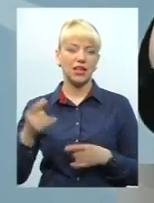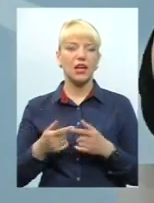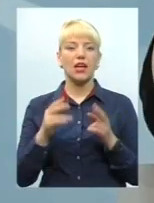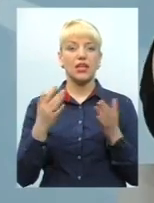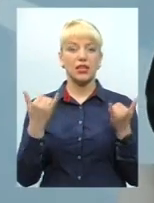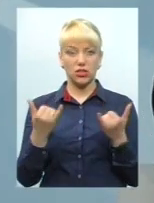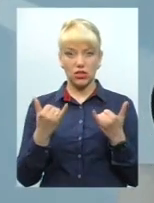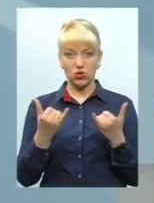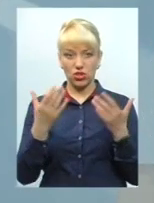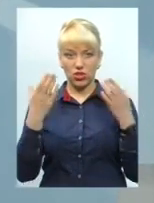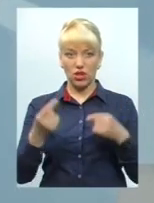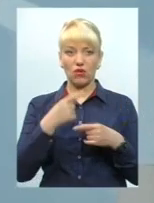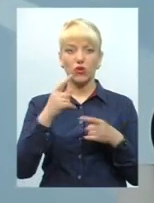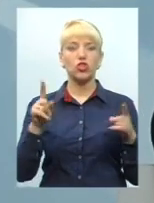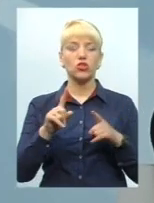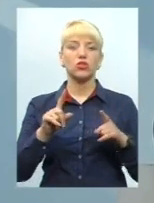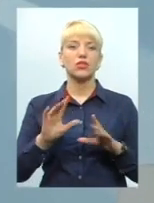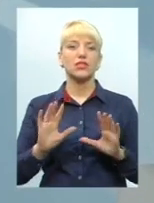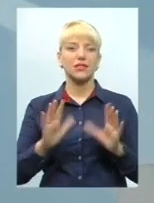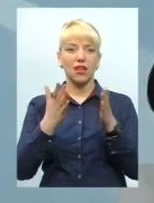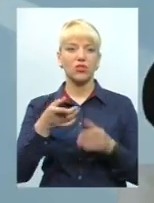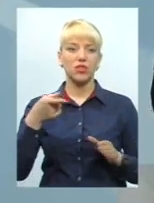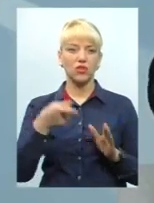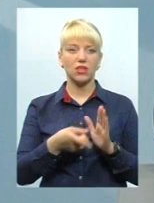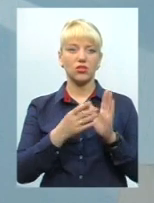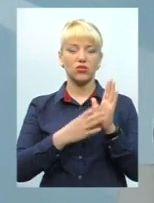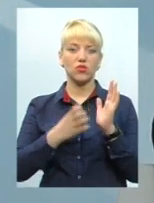ж сталося у